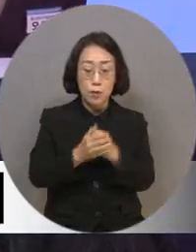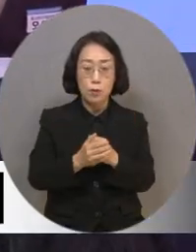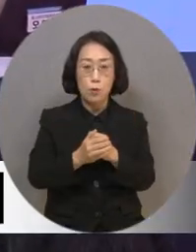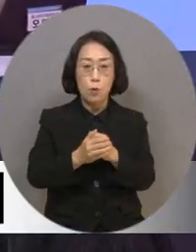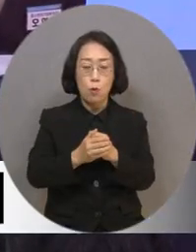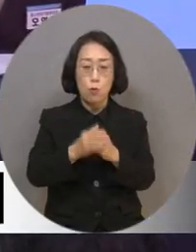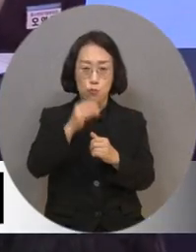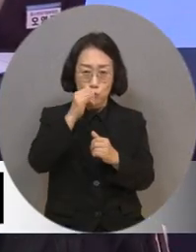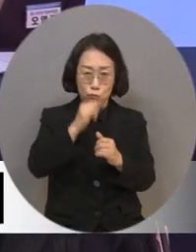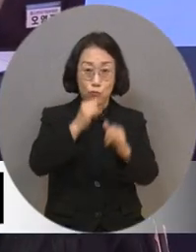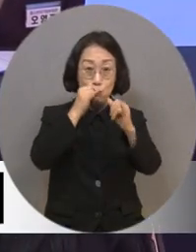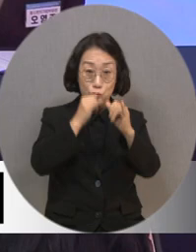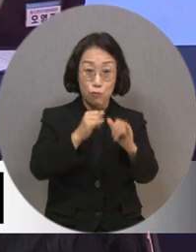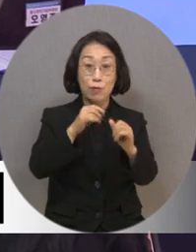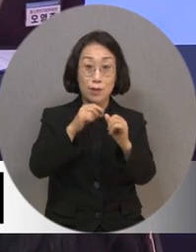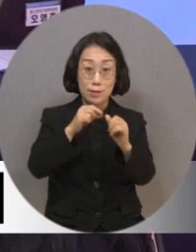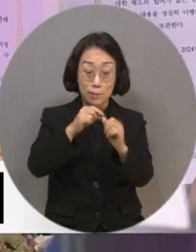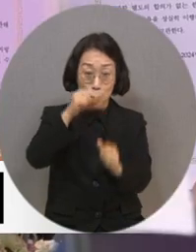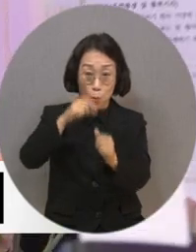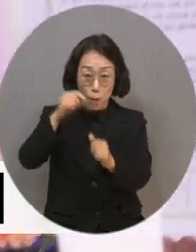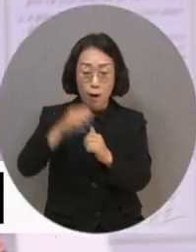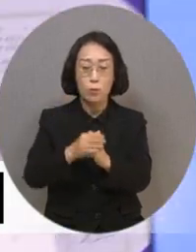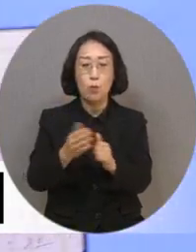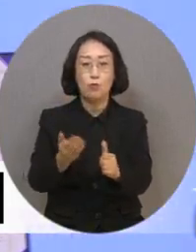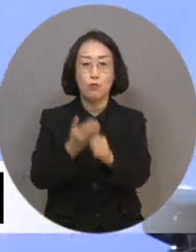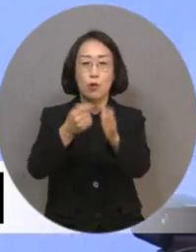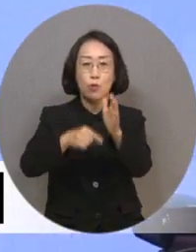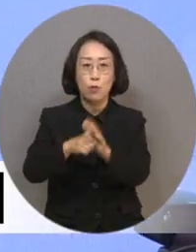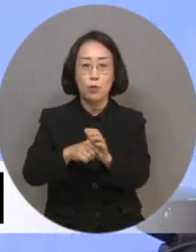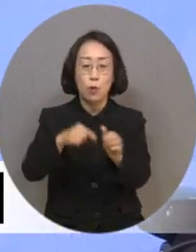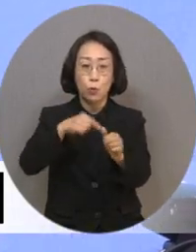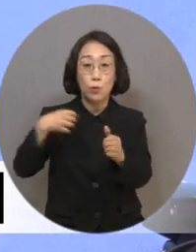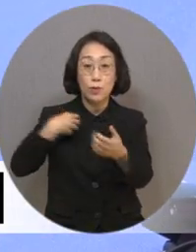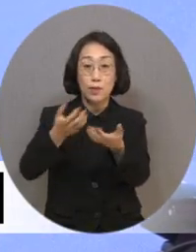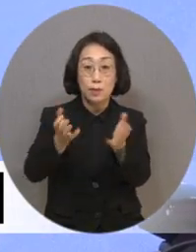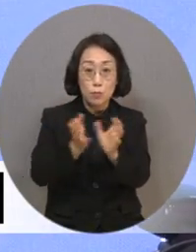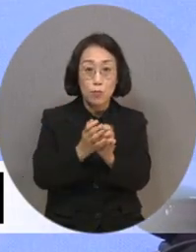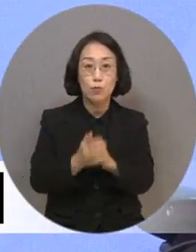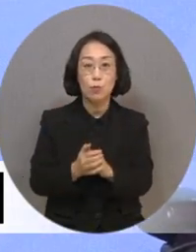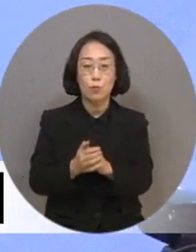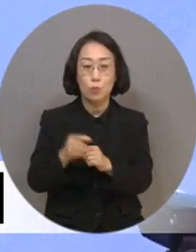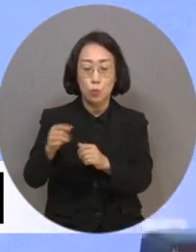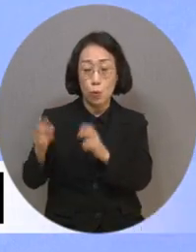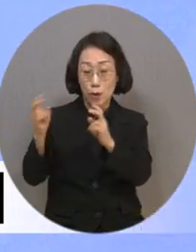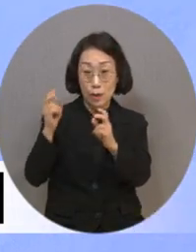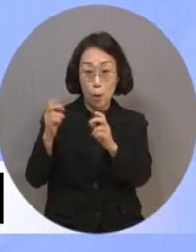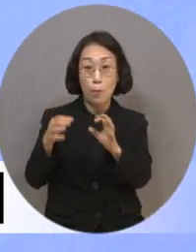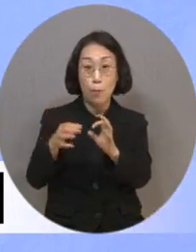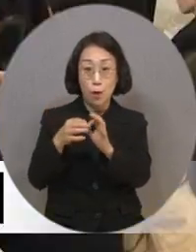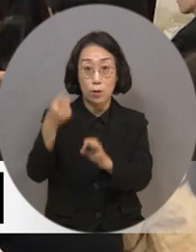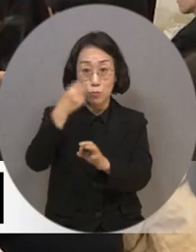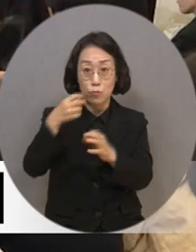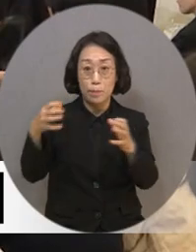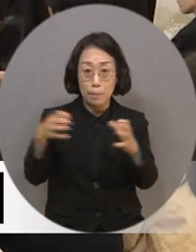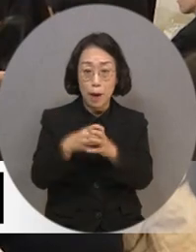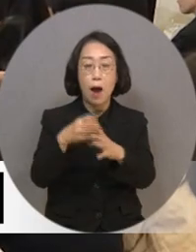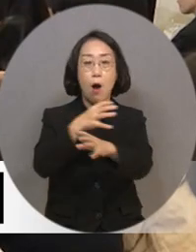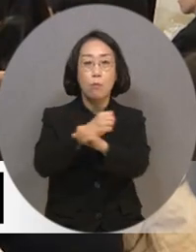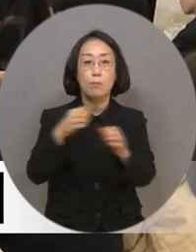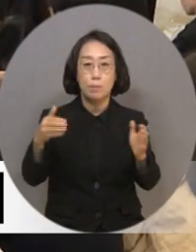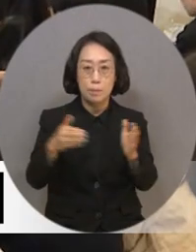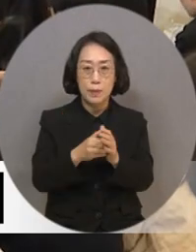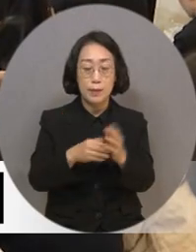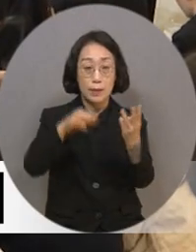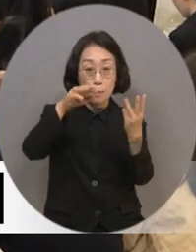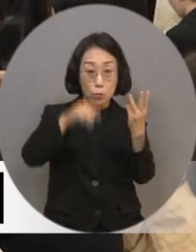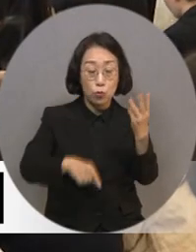인재 양성 및 기업 육성을 위해 교육부와 중소벤처기업부가 업무 협약을 체결했습니다. 마지막